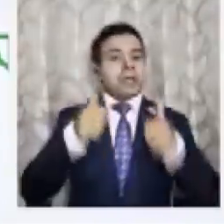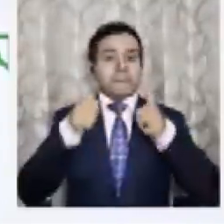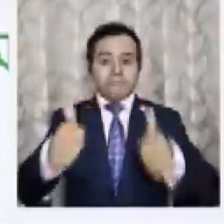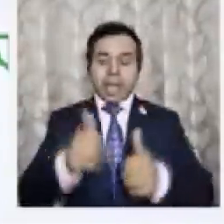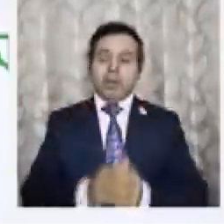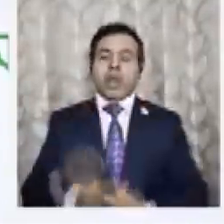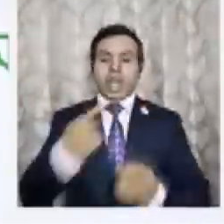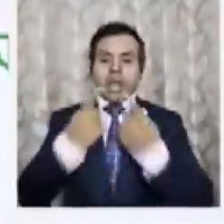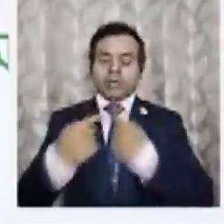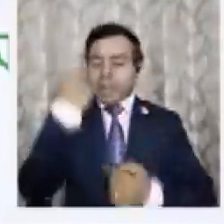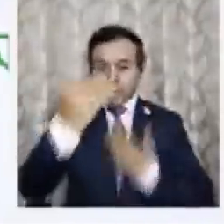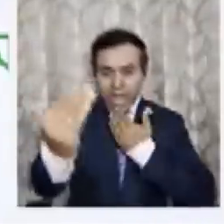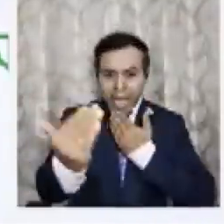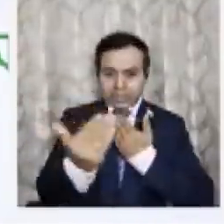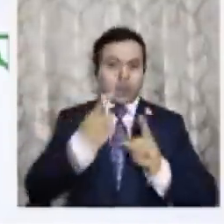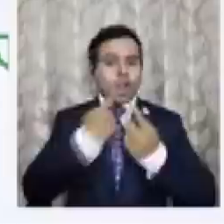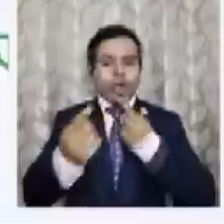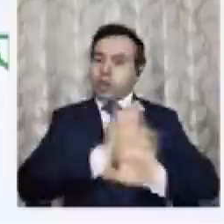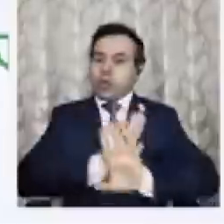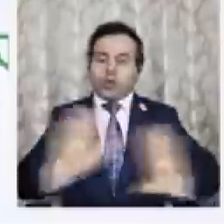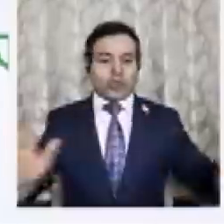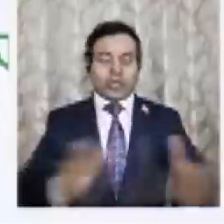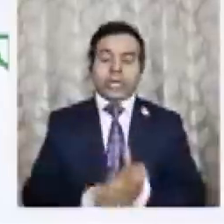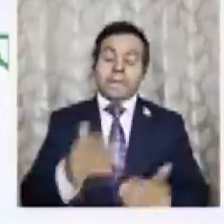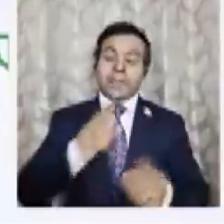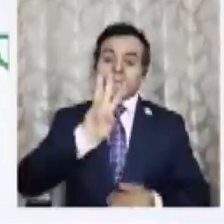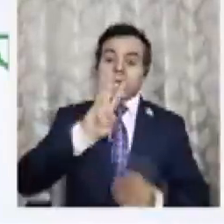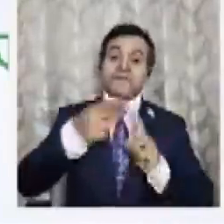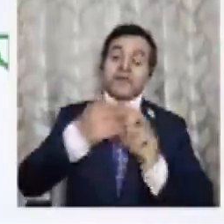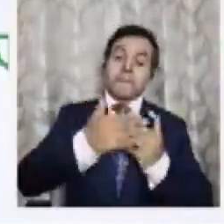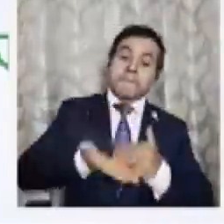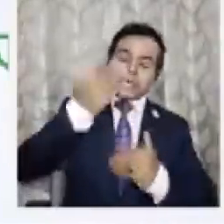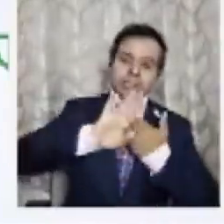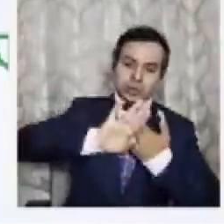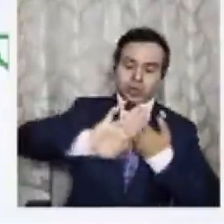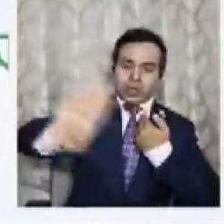রাখতে পারলে ভালো, তবে কমপক্ষে অবশ্যই 3 ফুট দূরত্ব বজায় রেখে চলা।